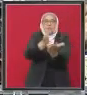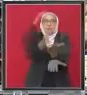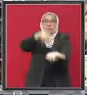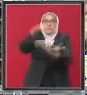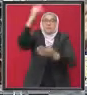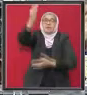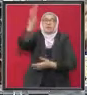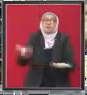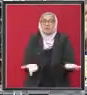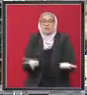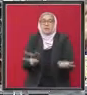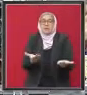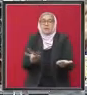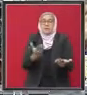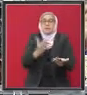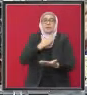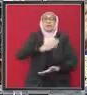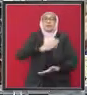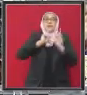telah dibentang?